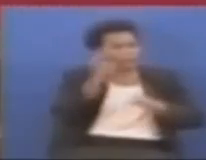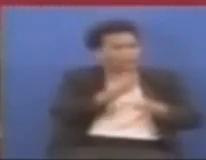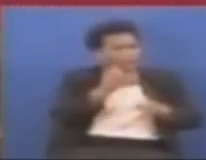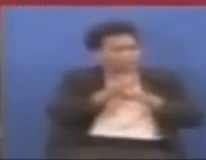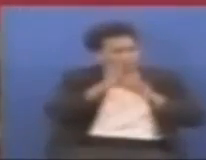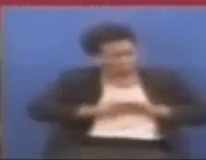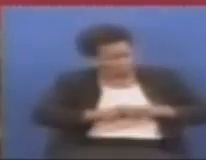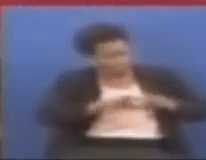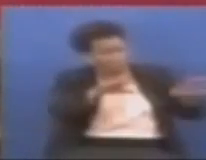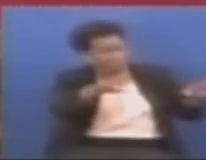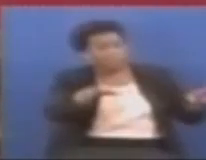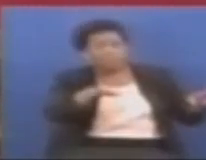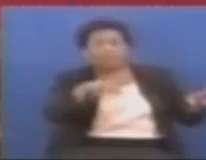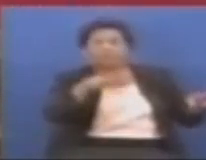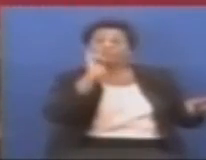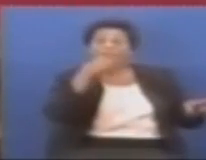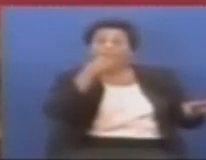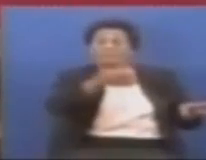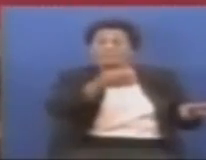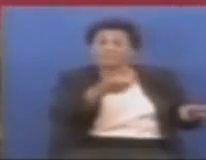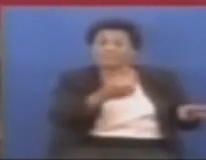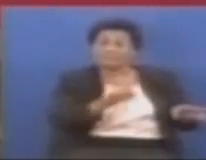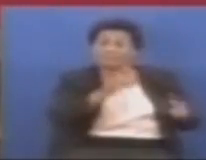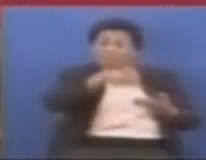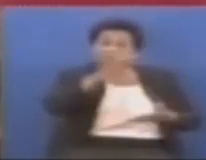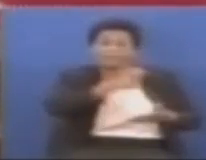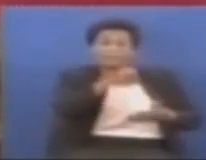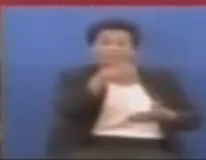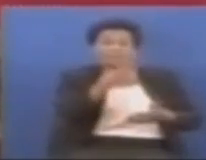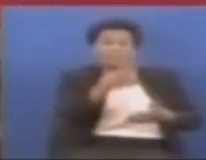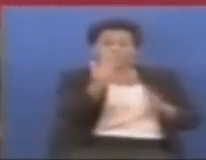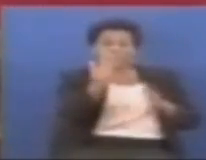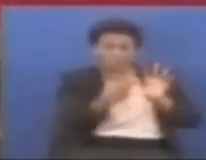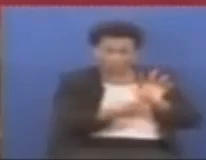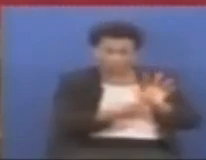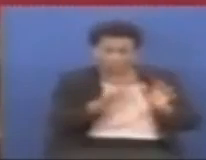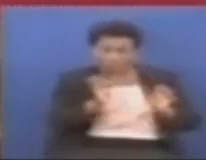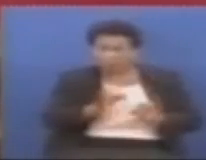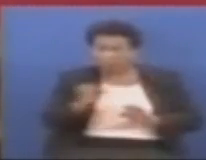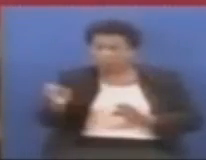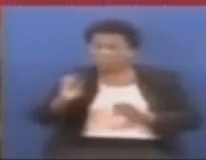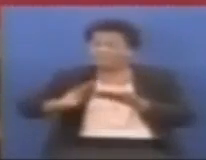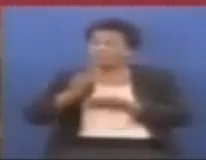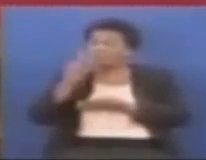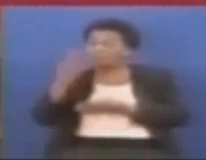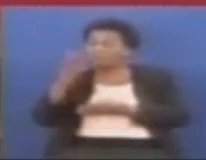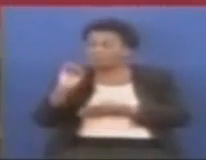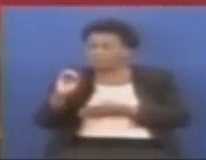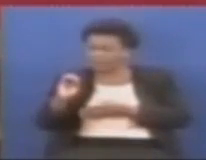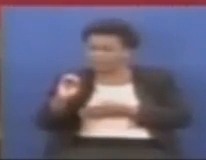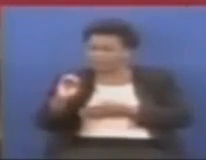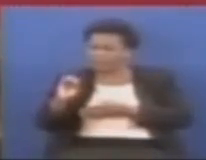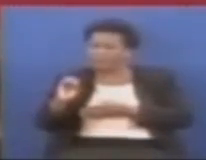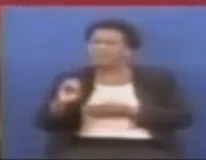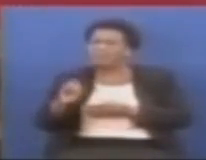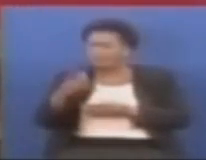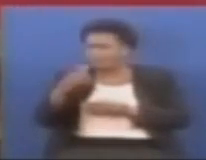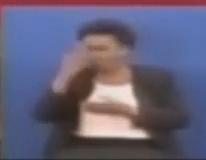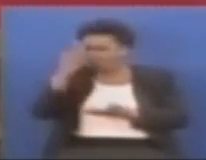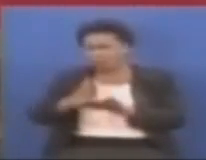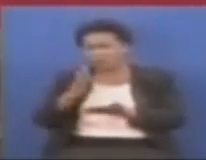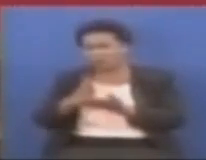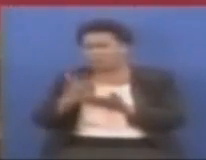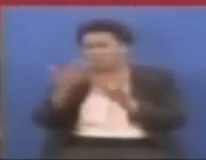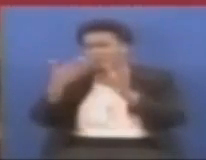kwanza ni kufikisha umeme katika maeneo ya makao makuu ya vijiji, kisha usambazaji ni jambo endelevu. Na pia naomba niseme taarifa ya